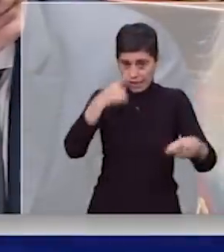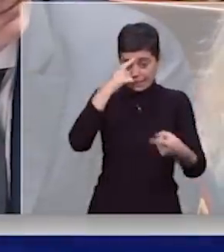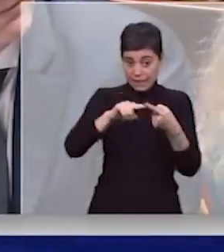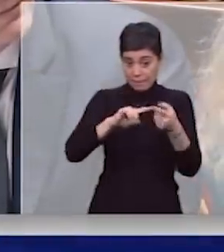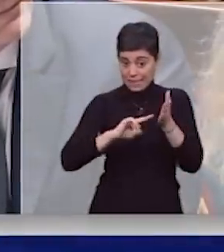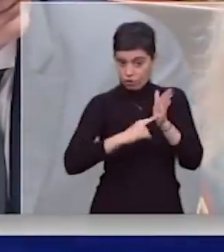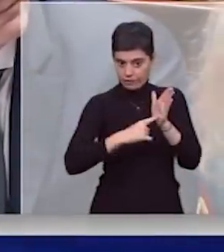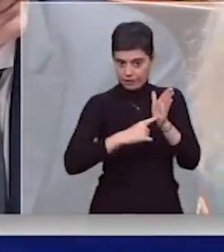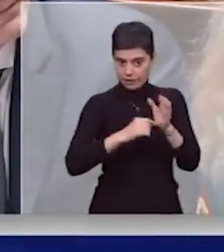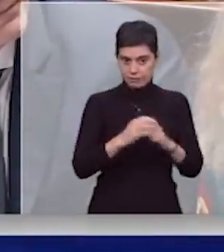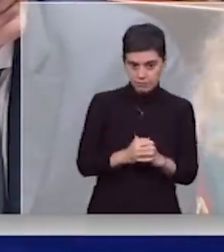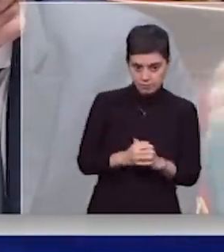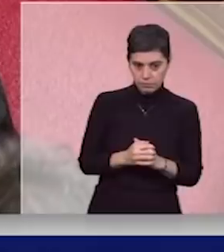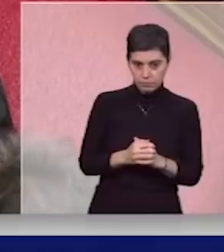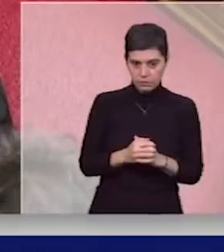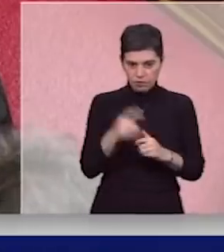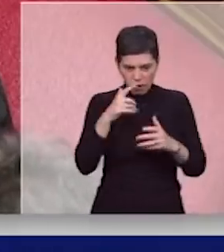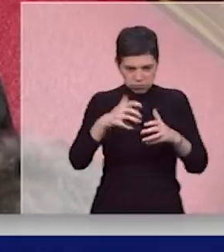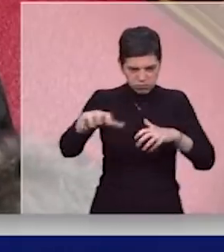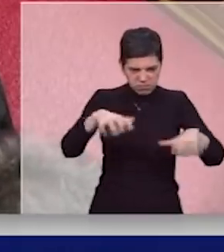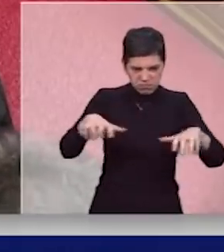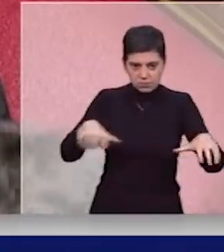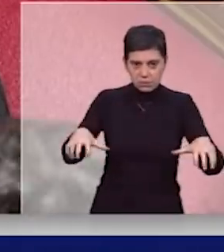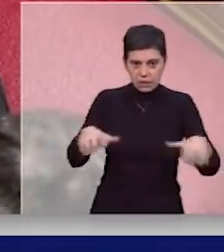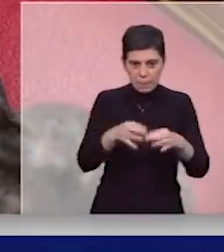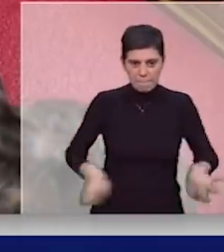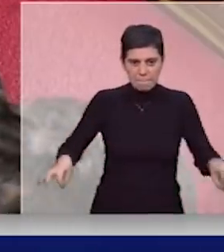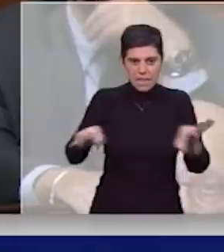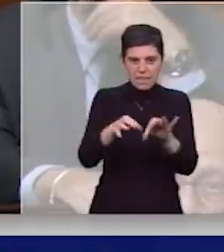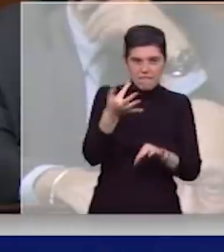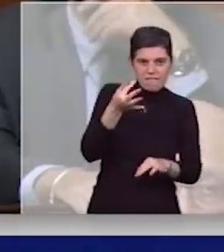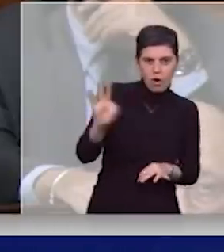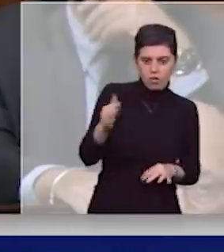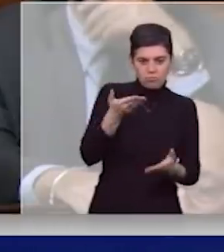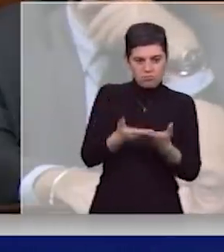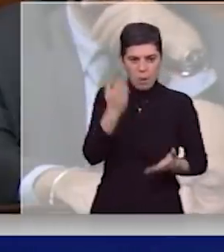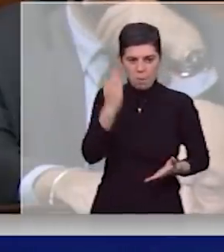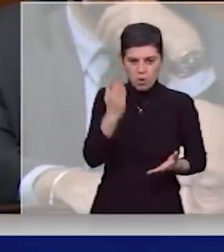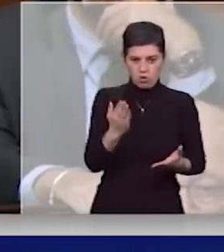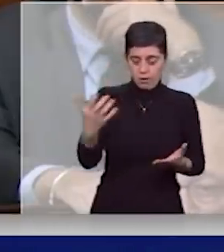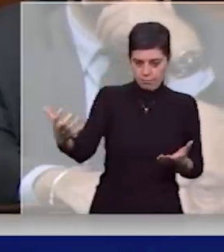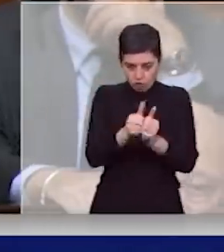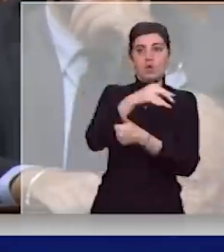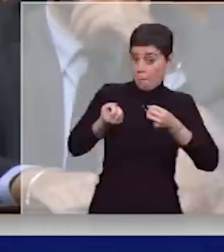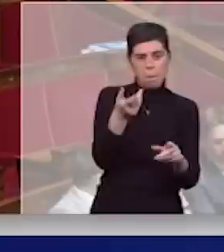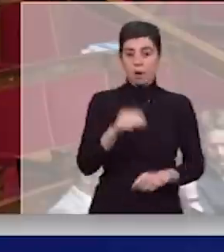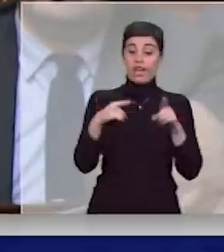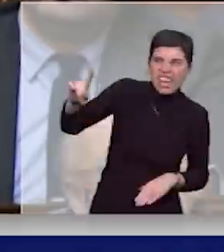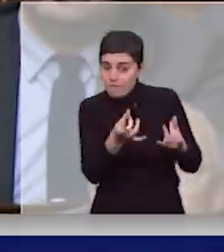la fracture territoriale se creuse chaque jour davantage, alors que le pays a plus que jamais besoin d'unité et de justice,